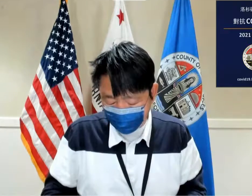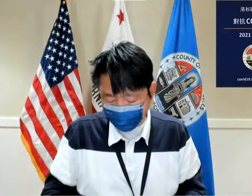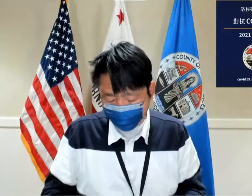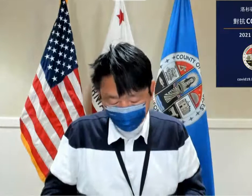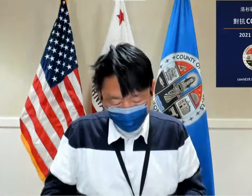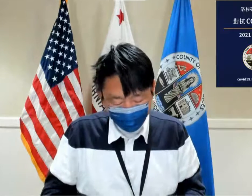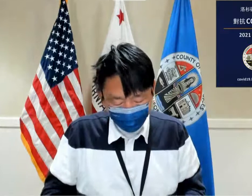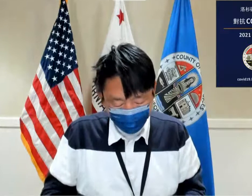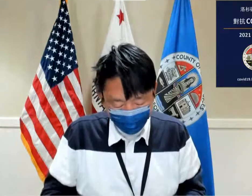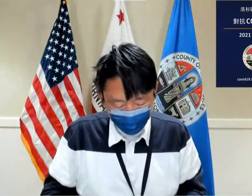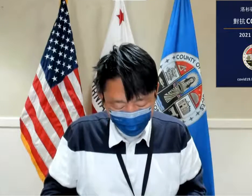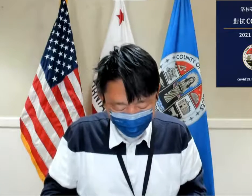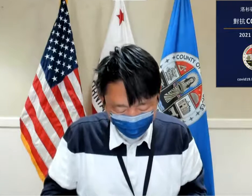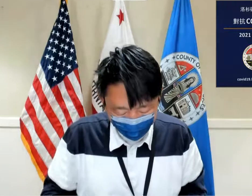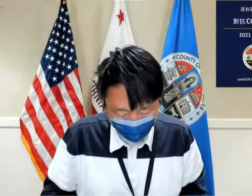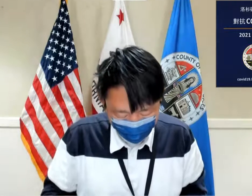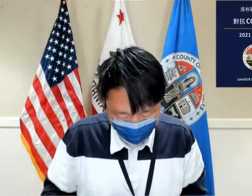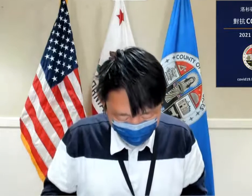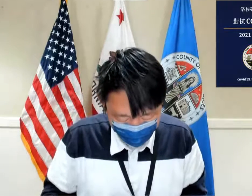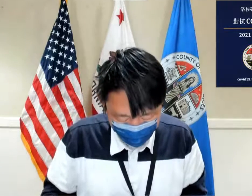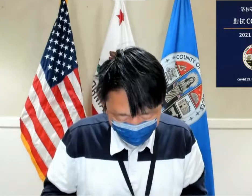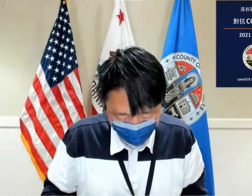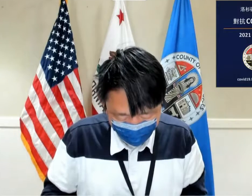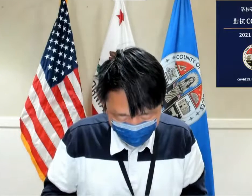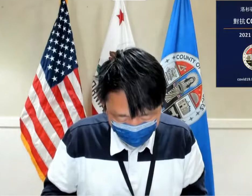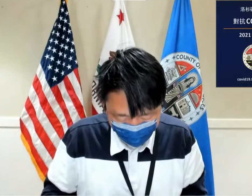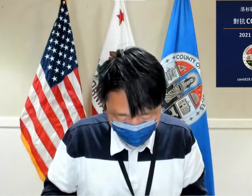3234989剂疫苗，其中